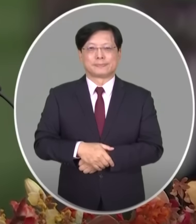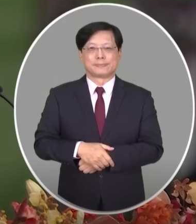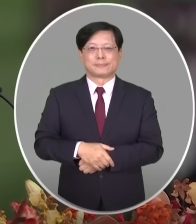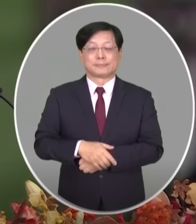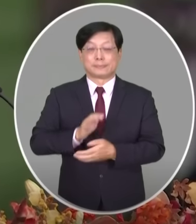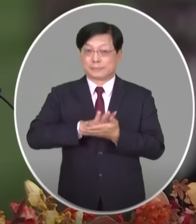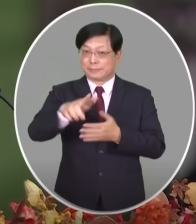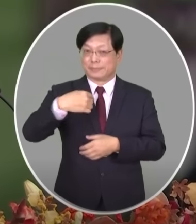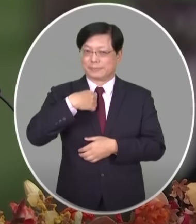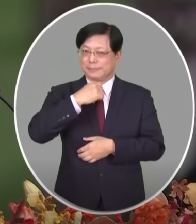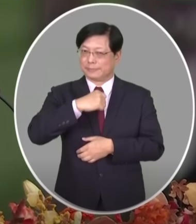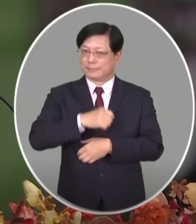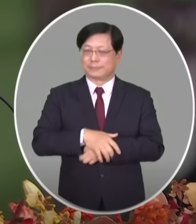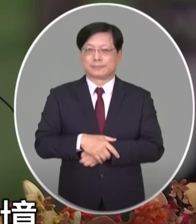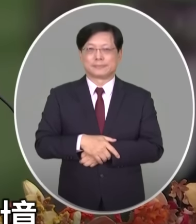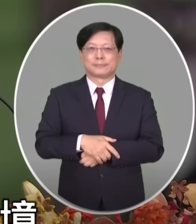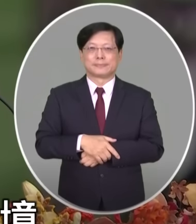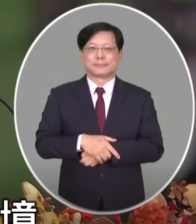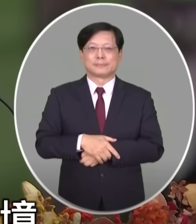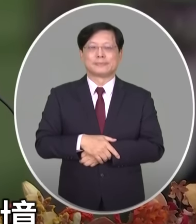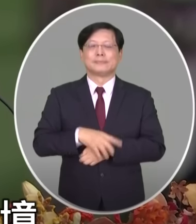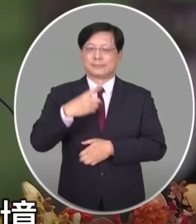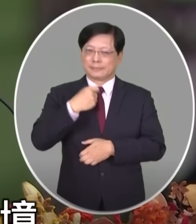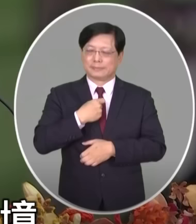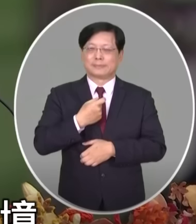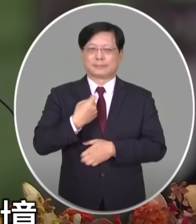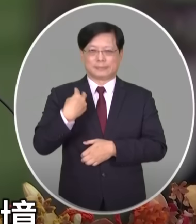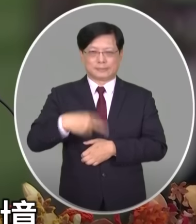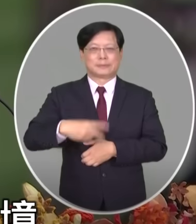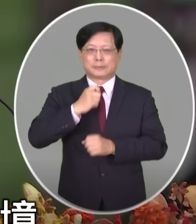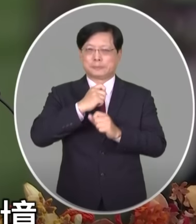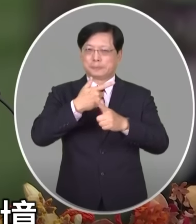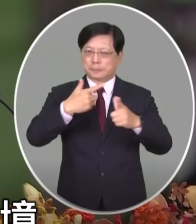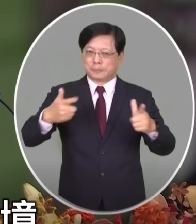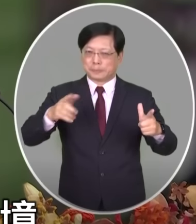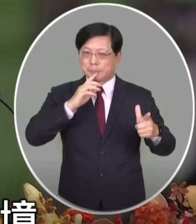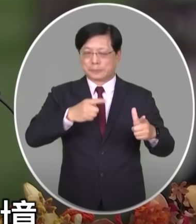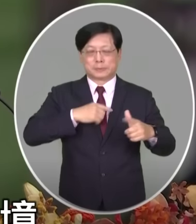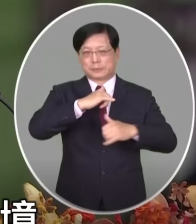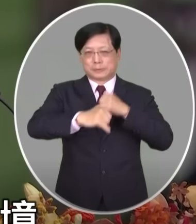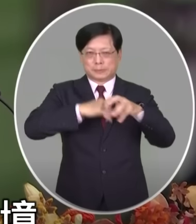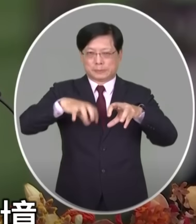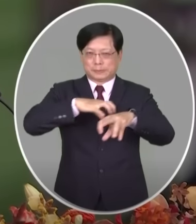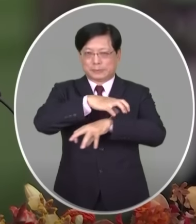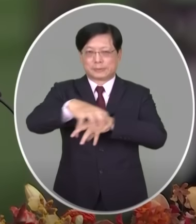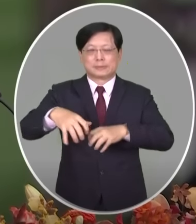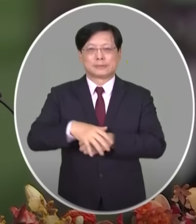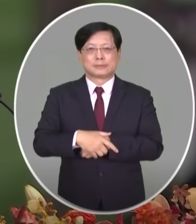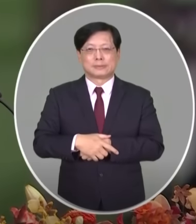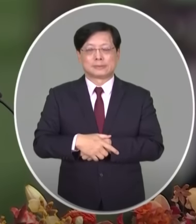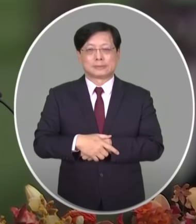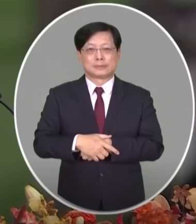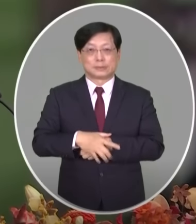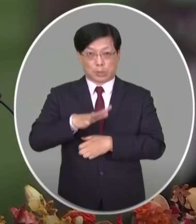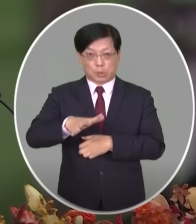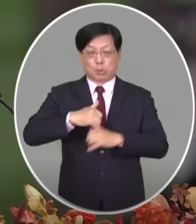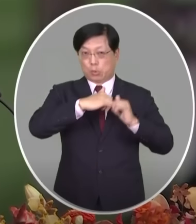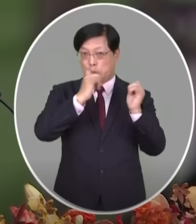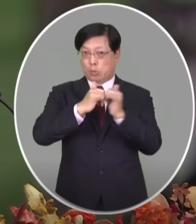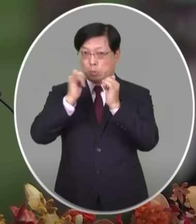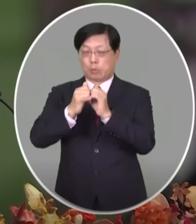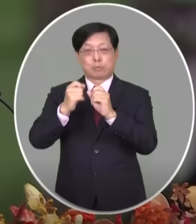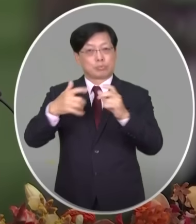未来的台湾要保有多样性的生态环境、多元族群的